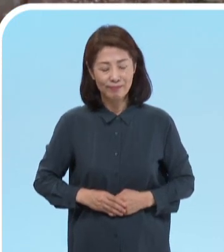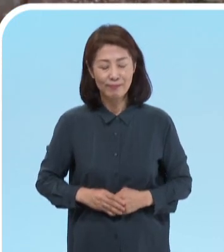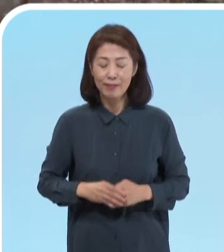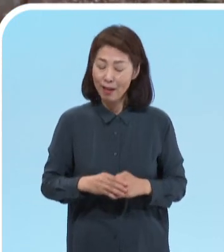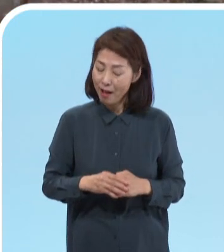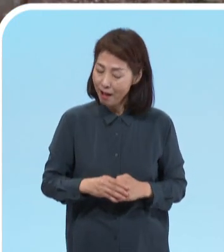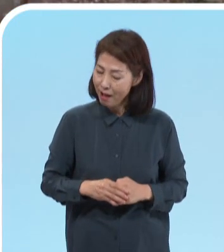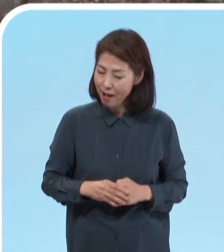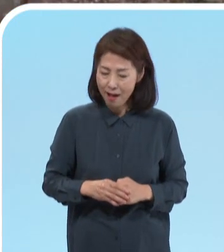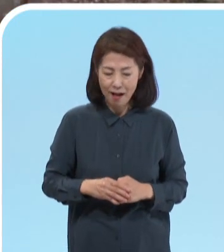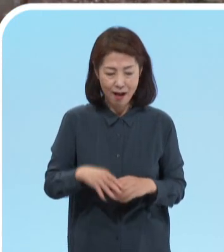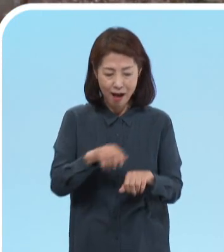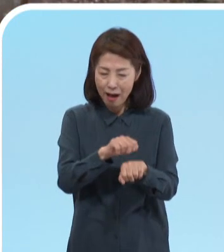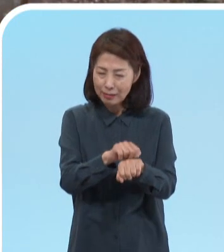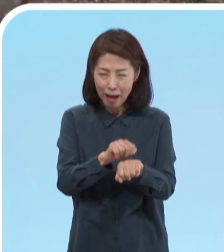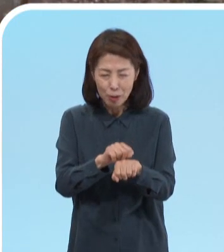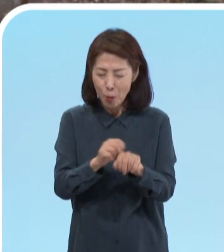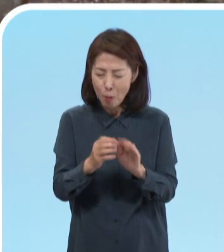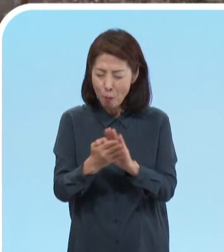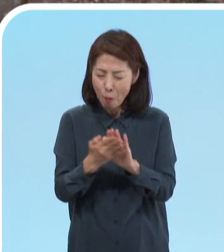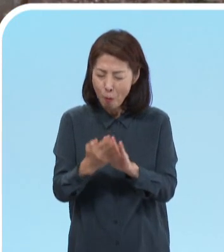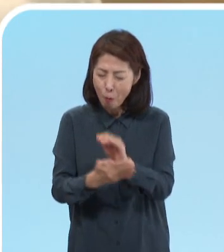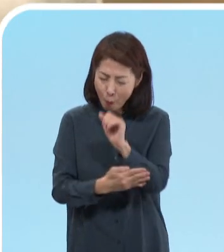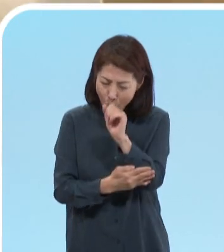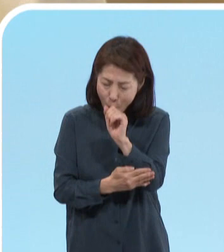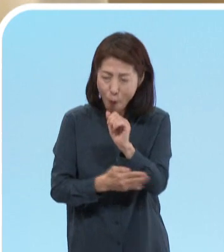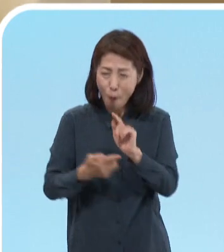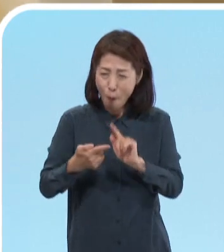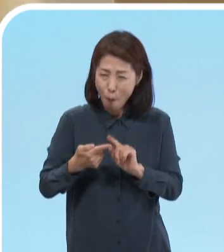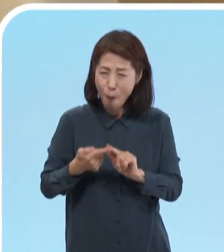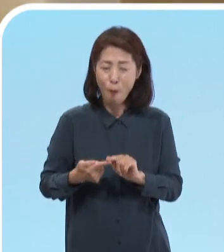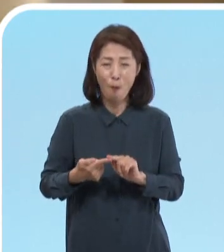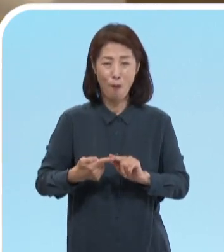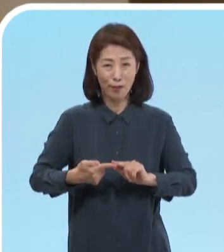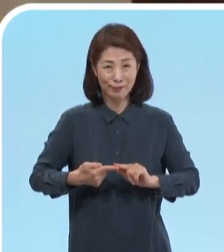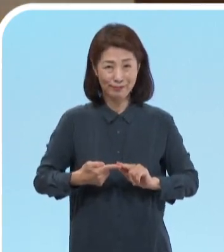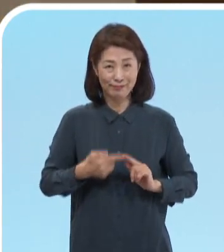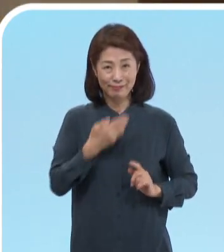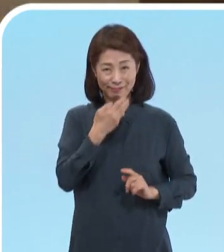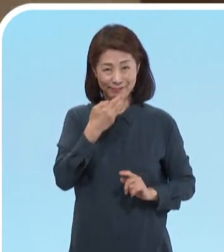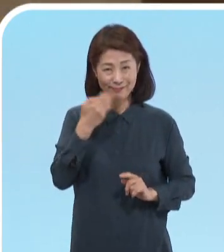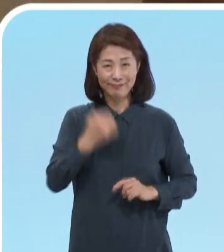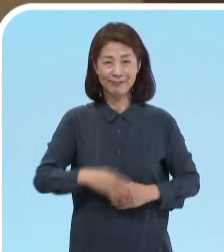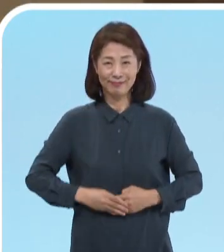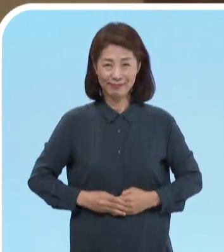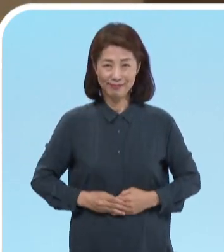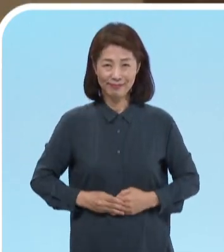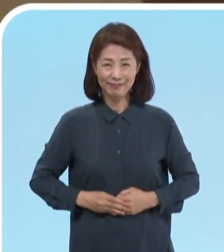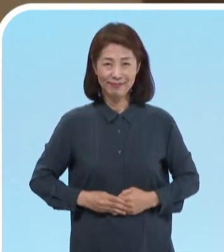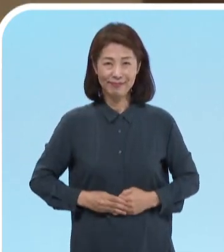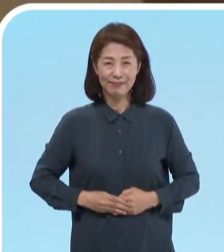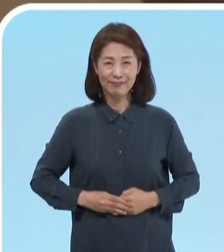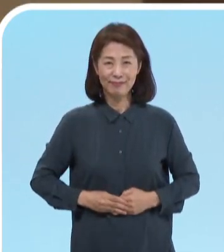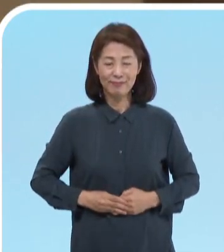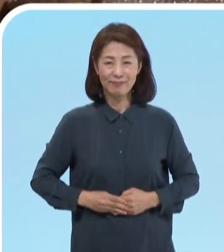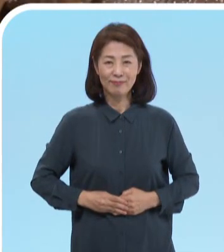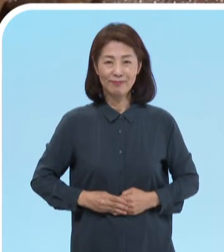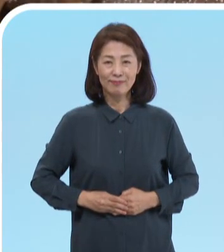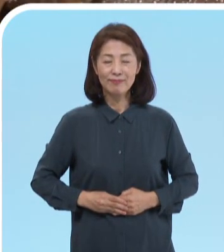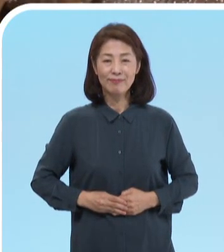うん、一つ一つの素材が全部が合わさって見事な曲を奏でてますね。これは美味